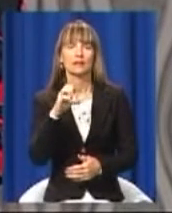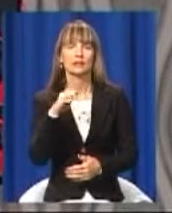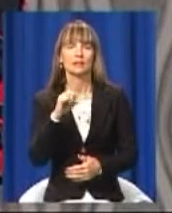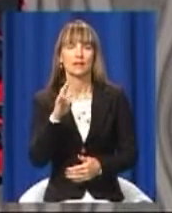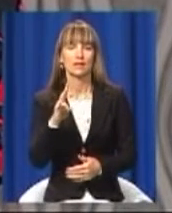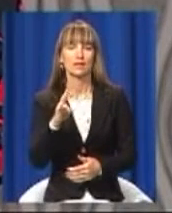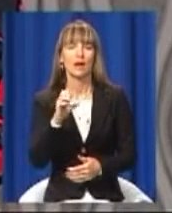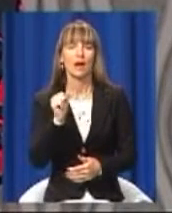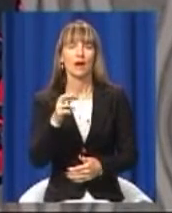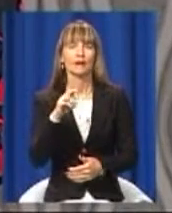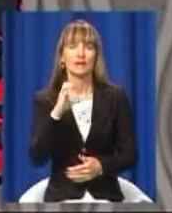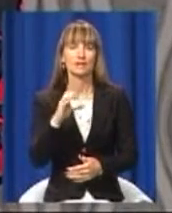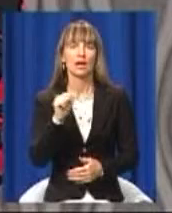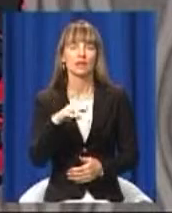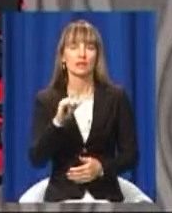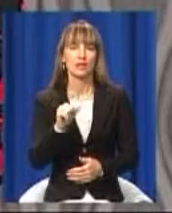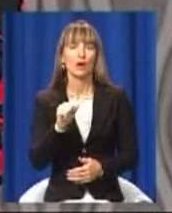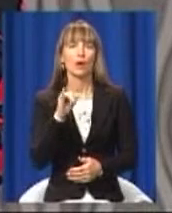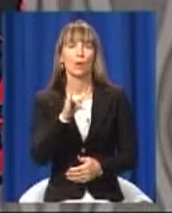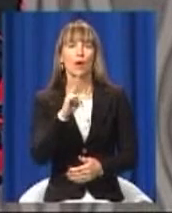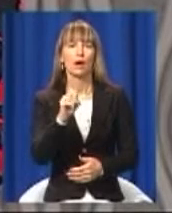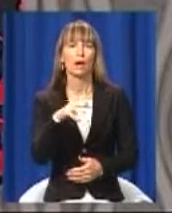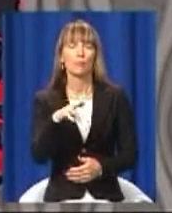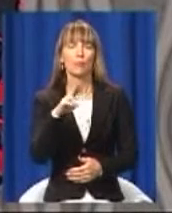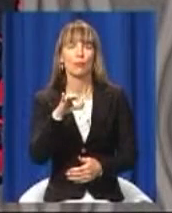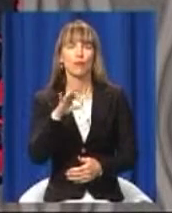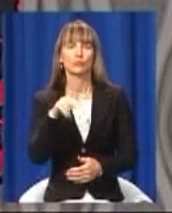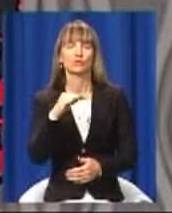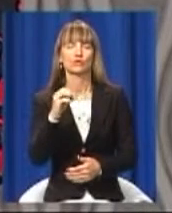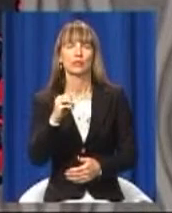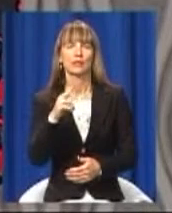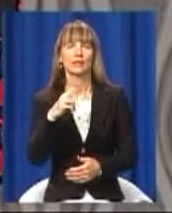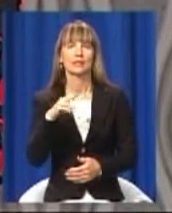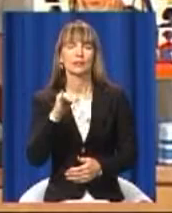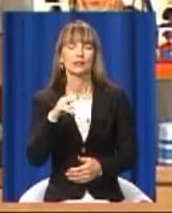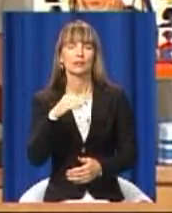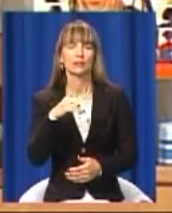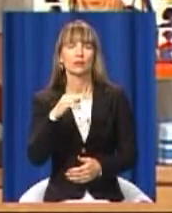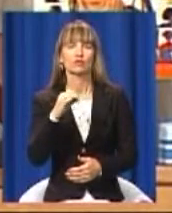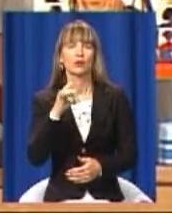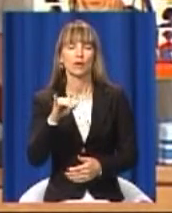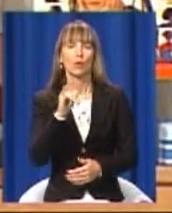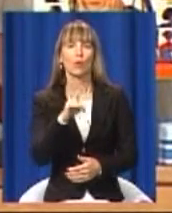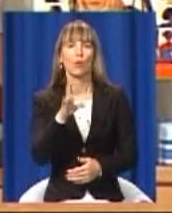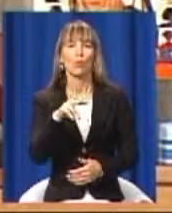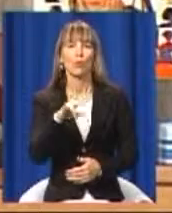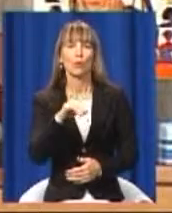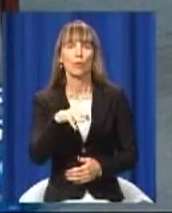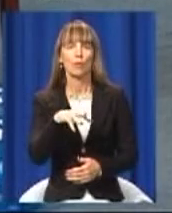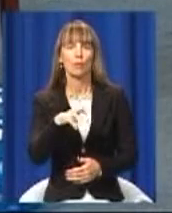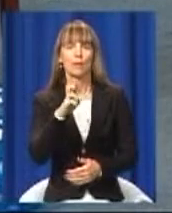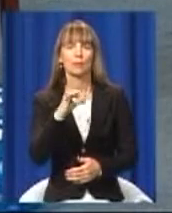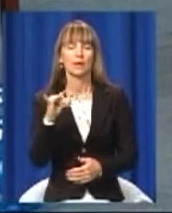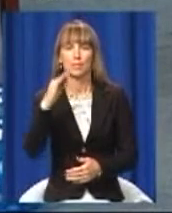Ата, у Камбоджі його називають Дід Жар, у Карелії його називають Пакайне, ну і у Колумбії Папа Паскуалі, його називають